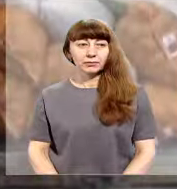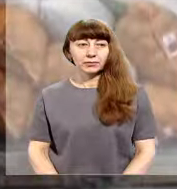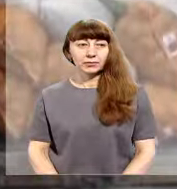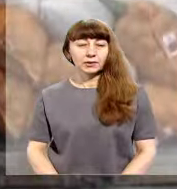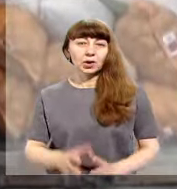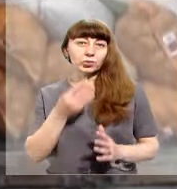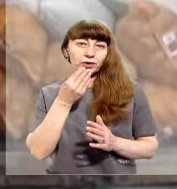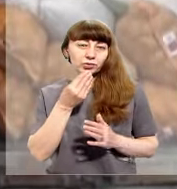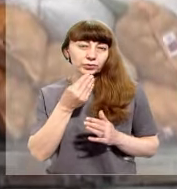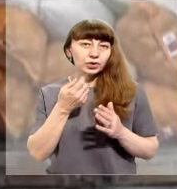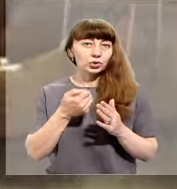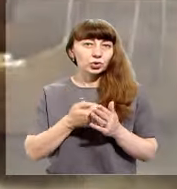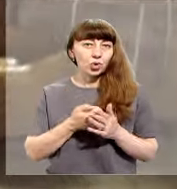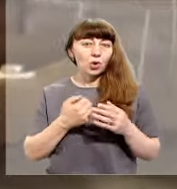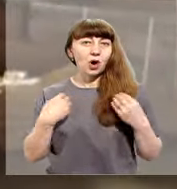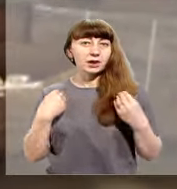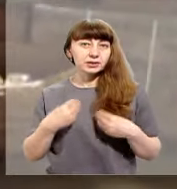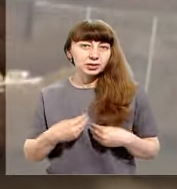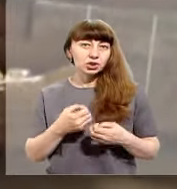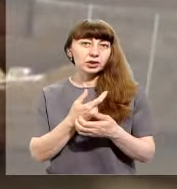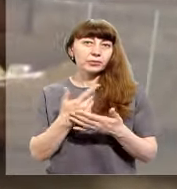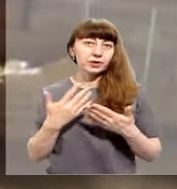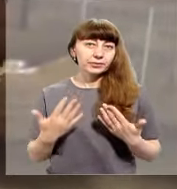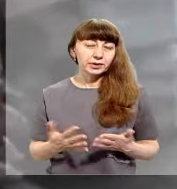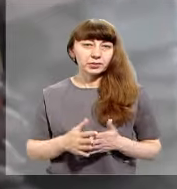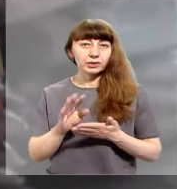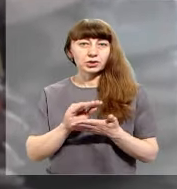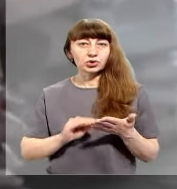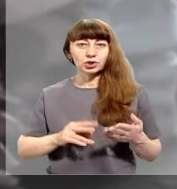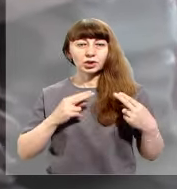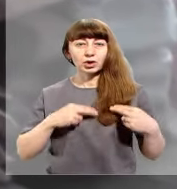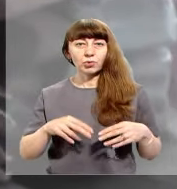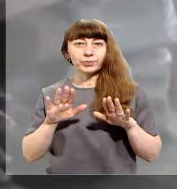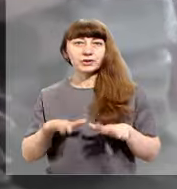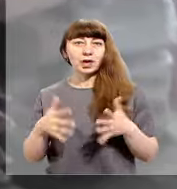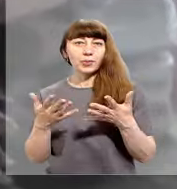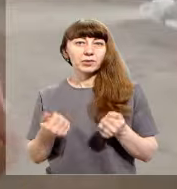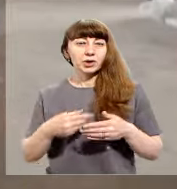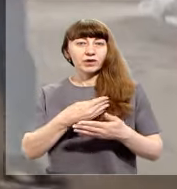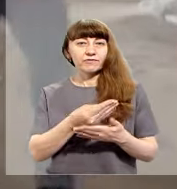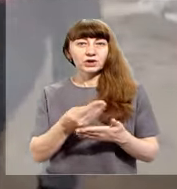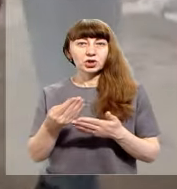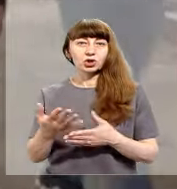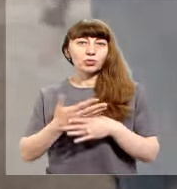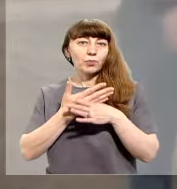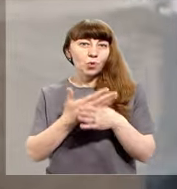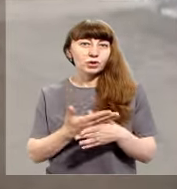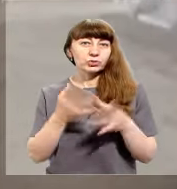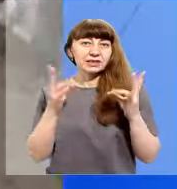От продуктов питания до одежды и предметов быта. В регионе продолжают работать пункты приема и выдачи гуманитарной